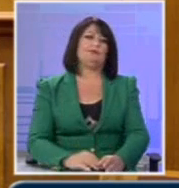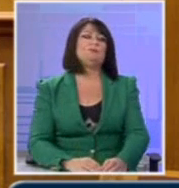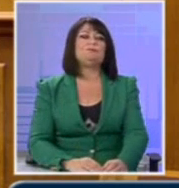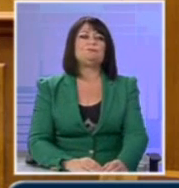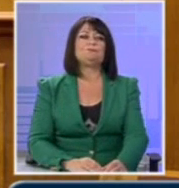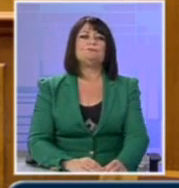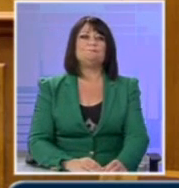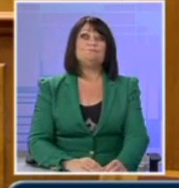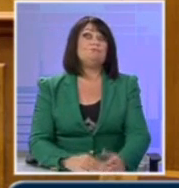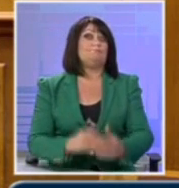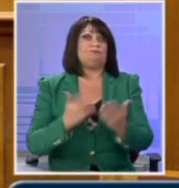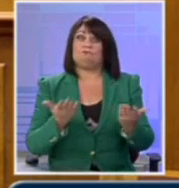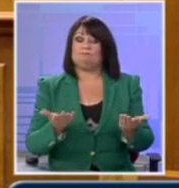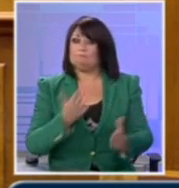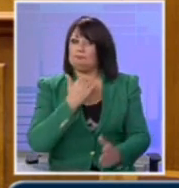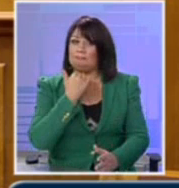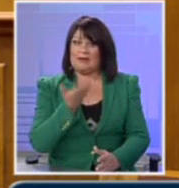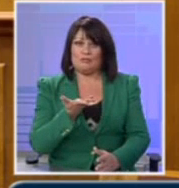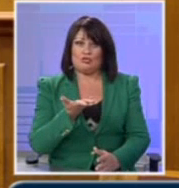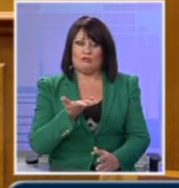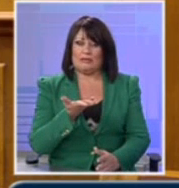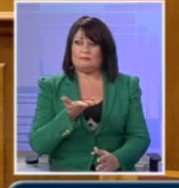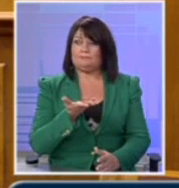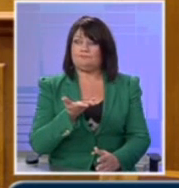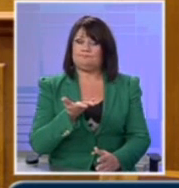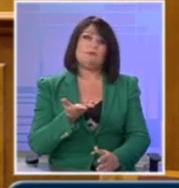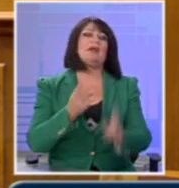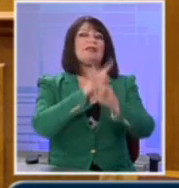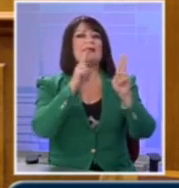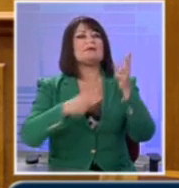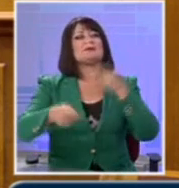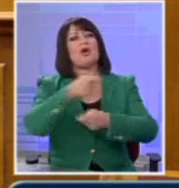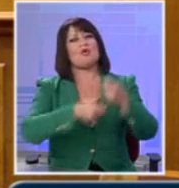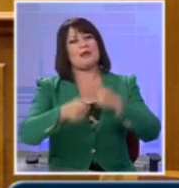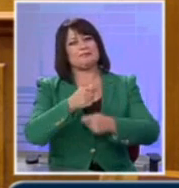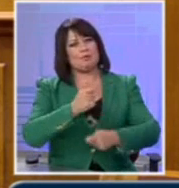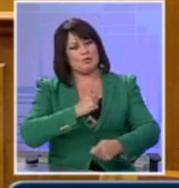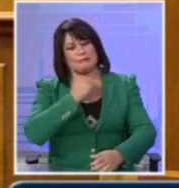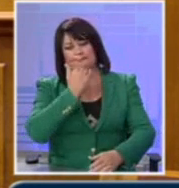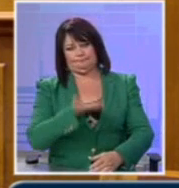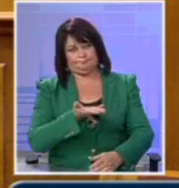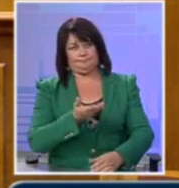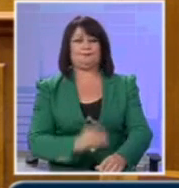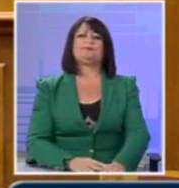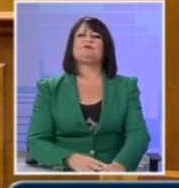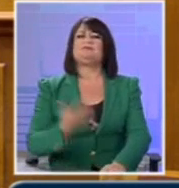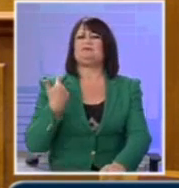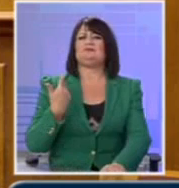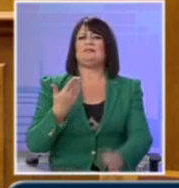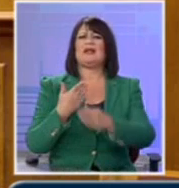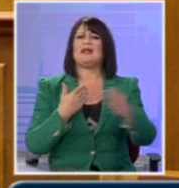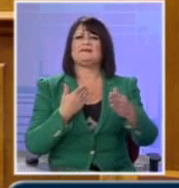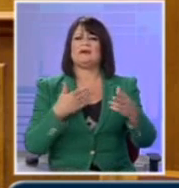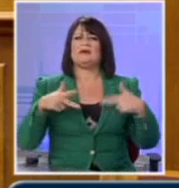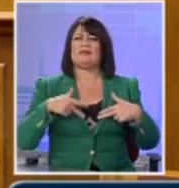και χωρίς πρόσβαση βέβαια στις διεθνείς αγορές. Η νεοεκλεγμένη κυβέρνηση της αριστεράς